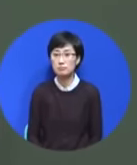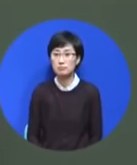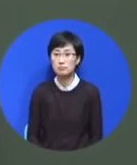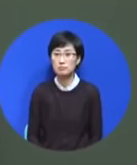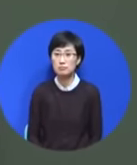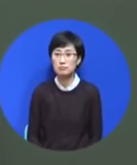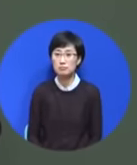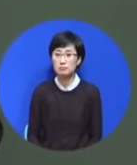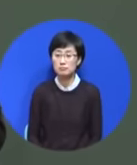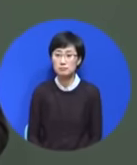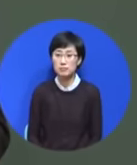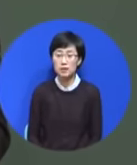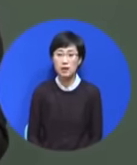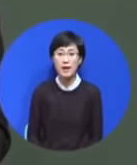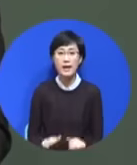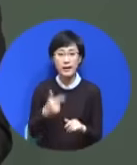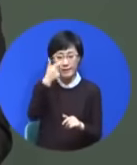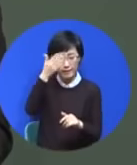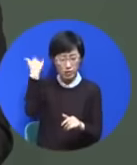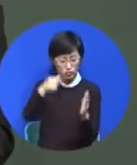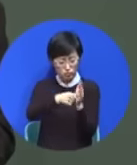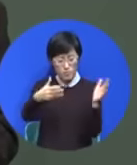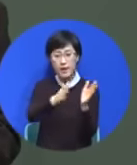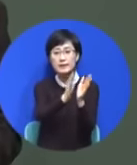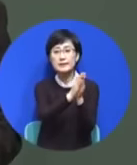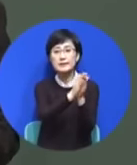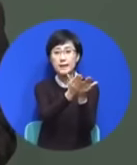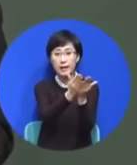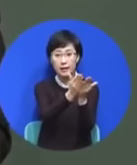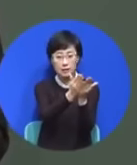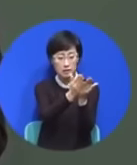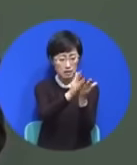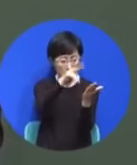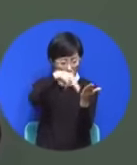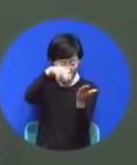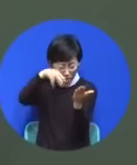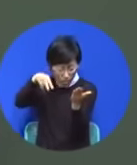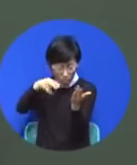가르치죠 군주론이 그렇고 어 손자 병법이